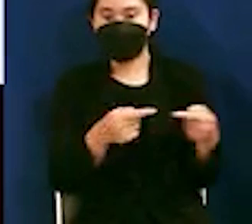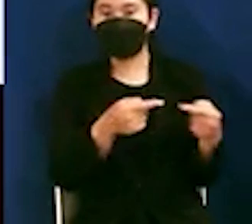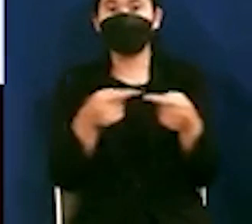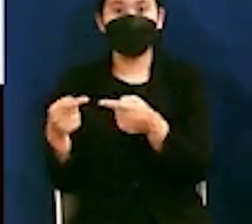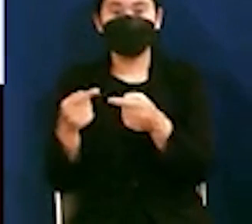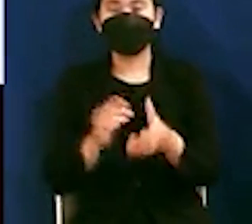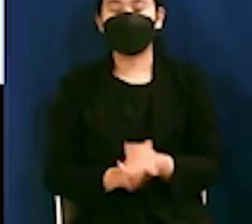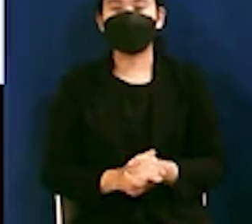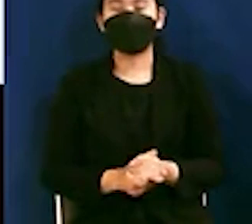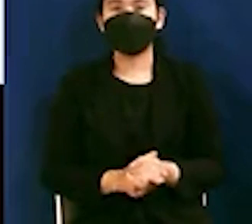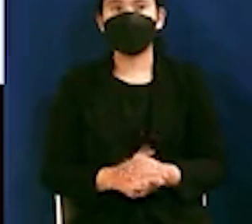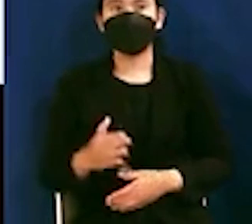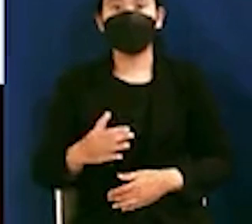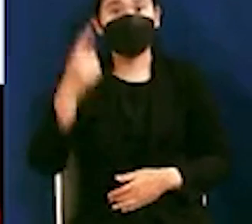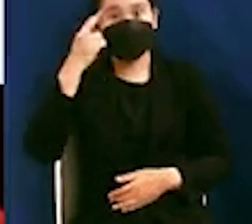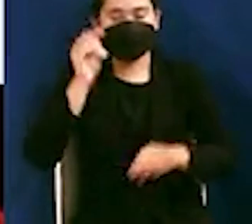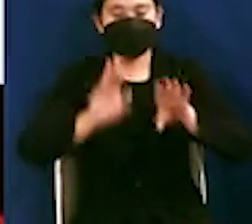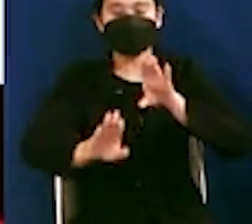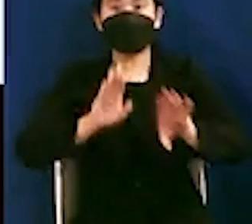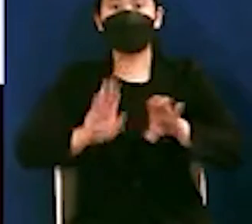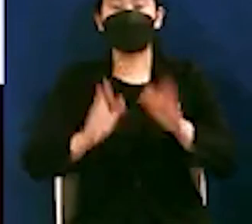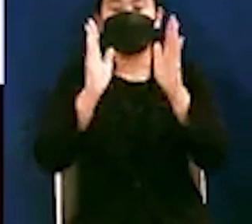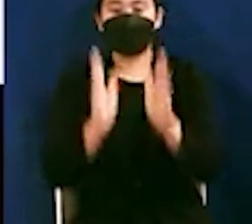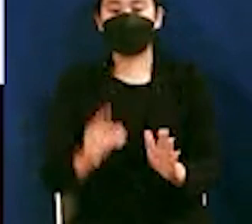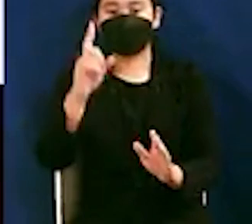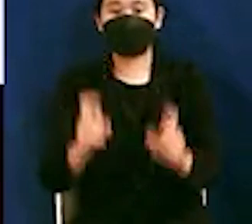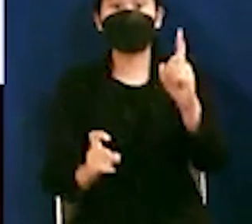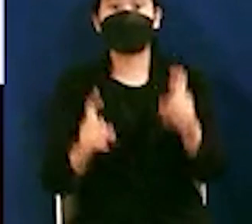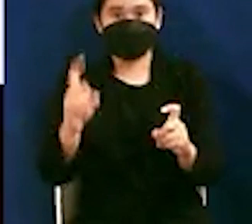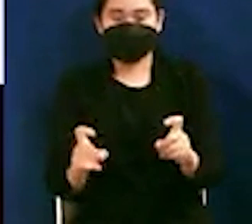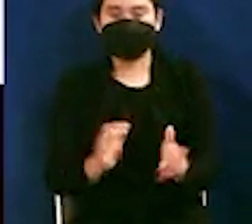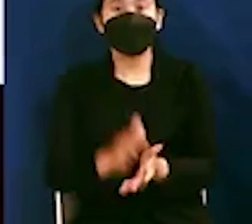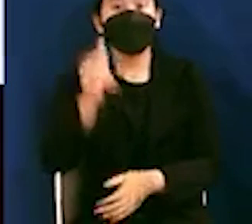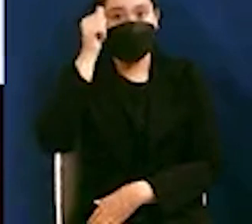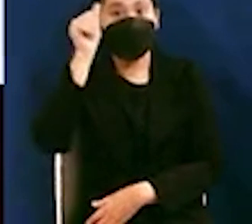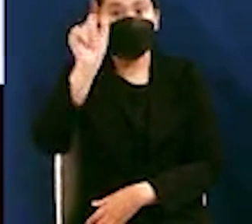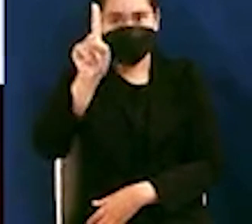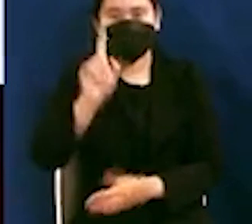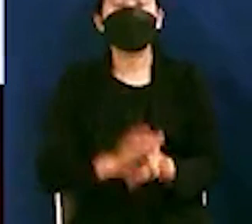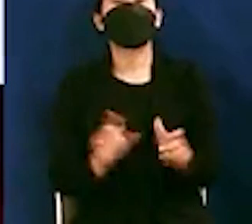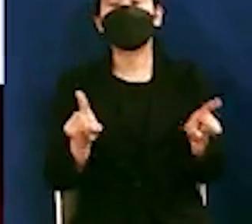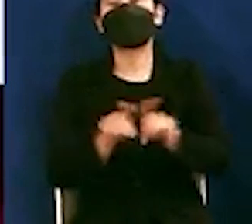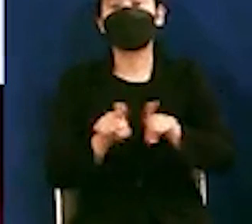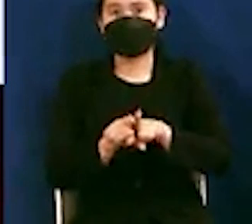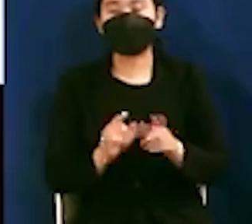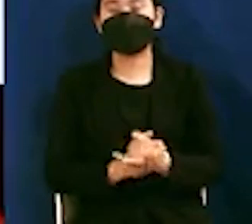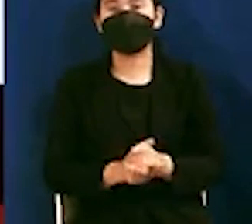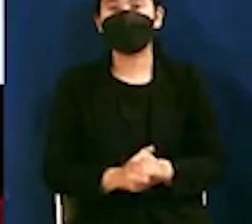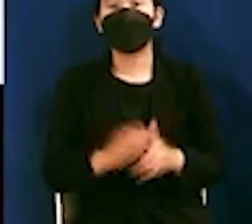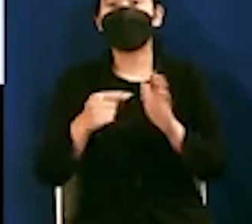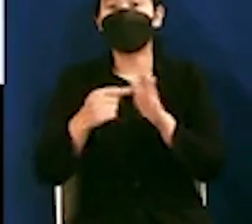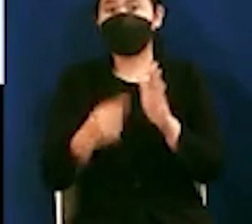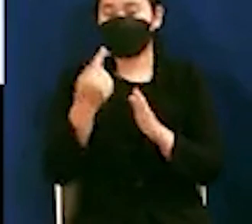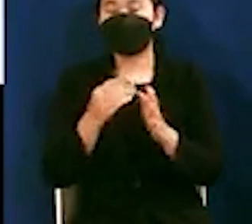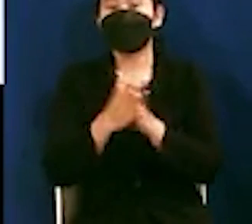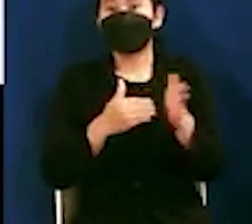เป็นการคาดการจำนวนผู้เสียชีวิตนะครับต่อวันนะครับเช่นกันครับในเส้นแรกจะเป็น